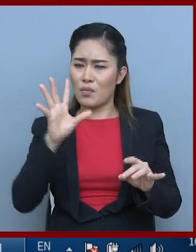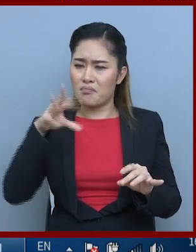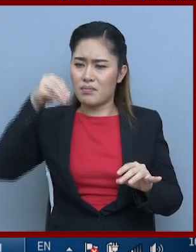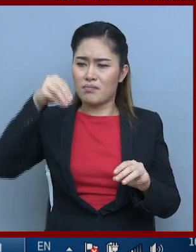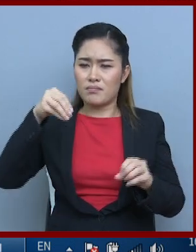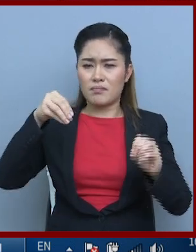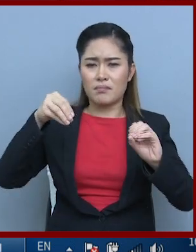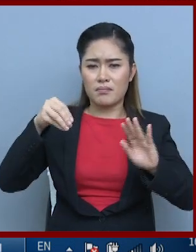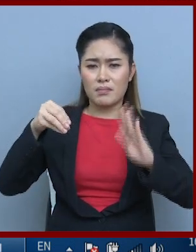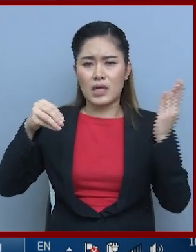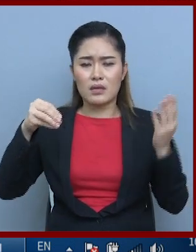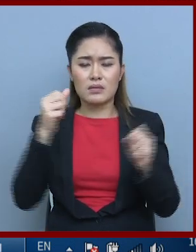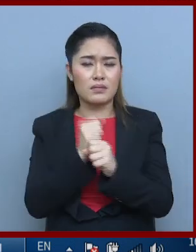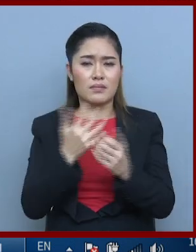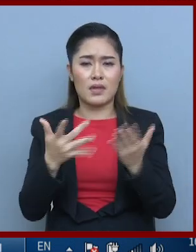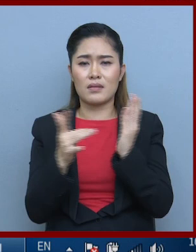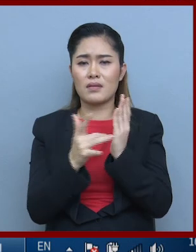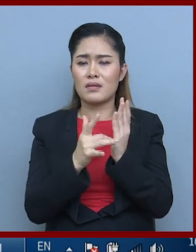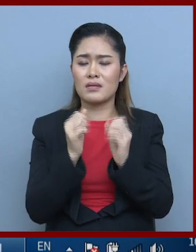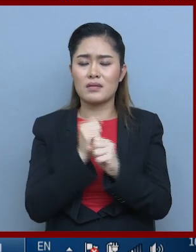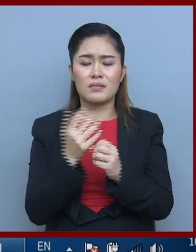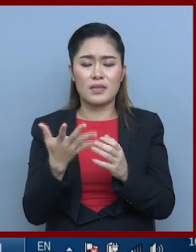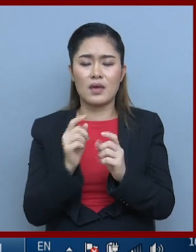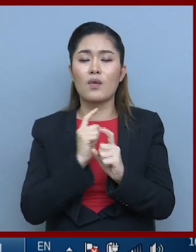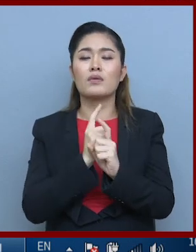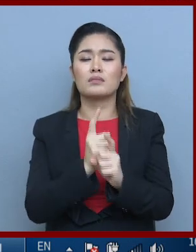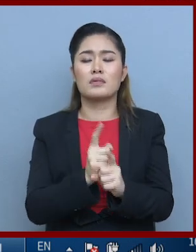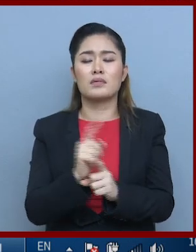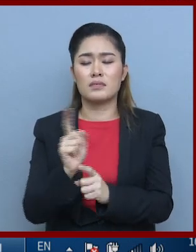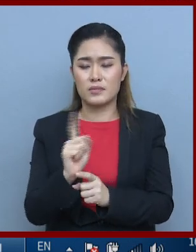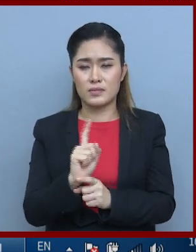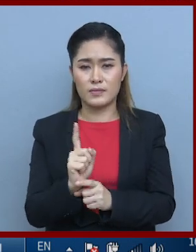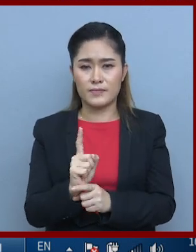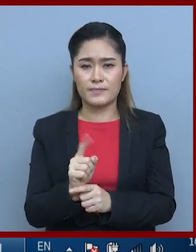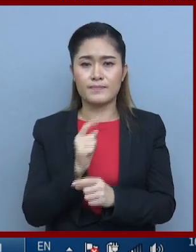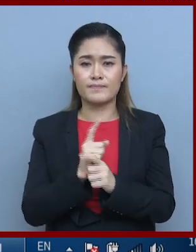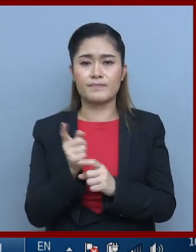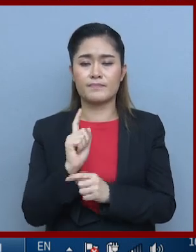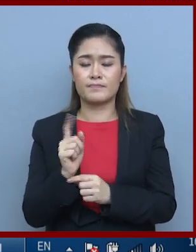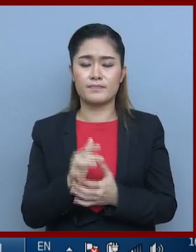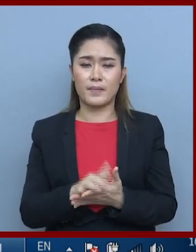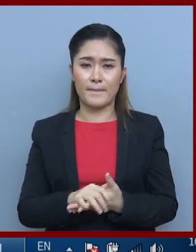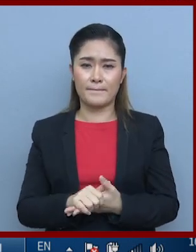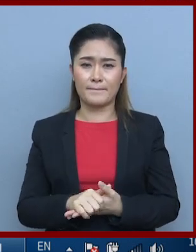ดเนี่ยบิตไหนไม่ควรติดเทคนิคของเขาคือตามโค้ดใน อะไรนะ